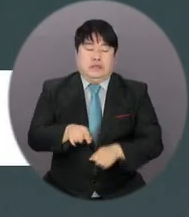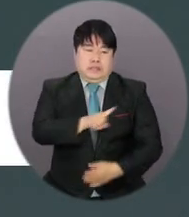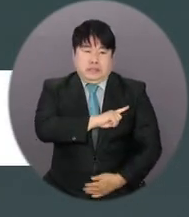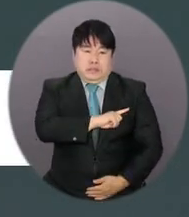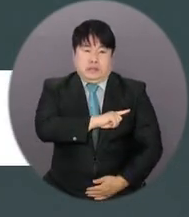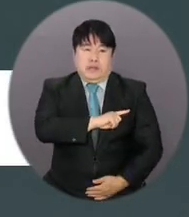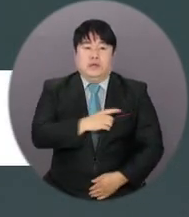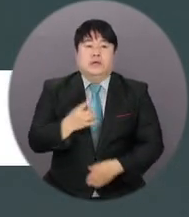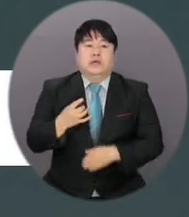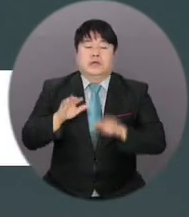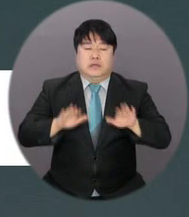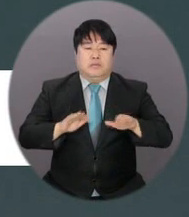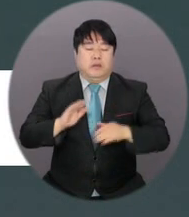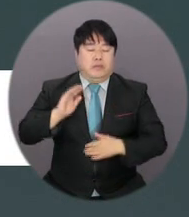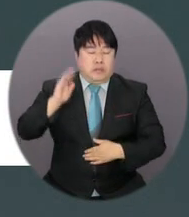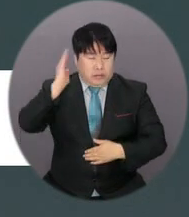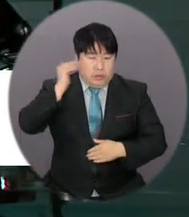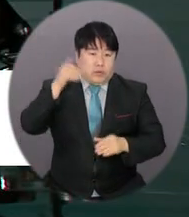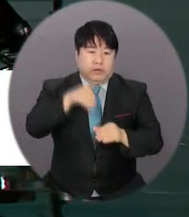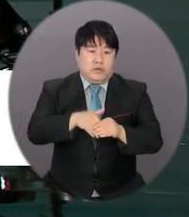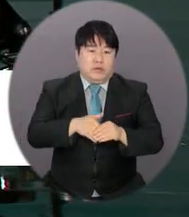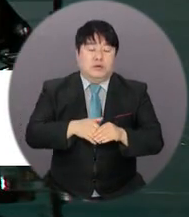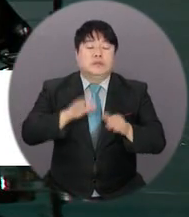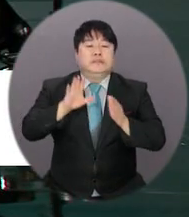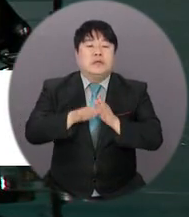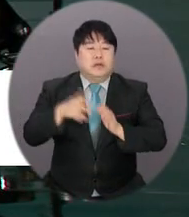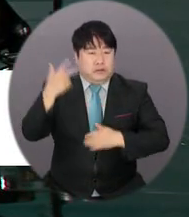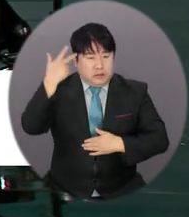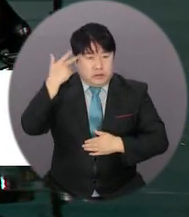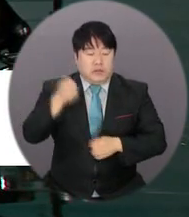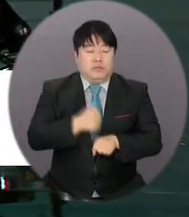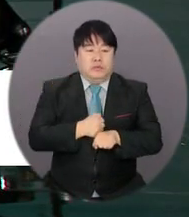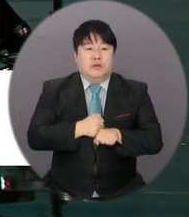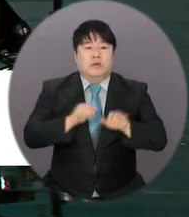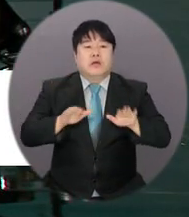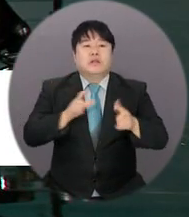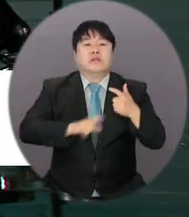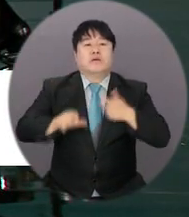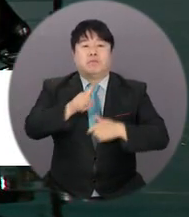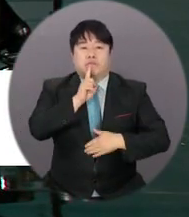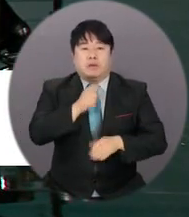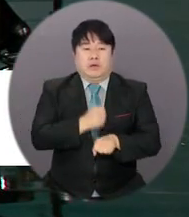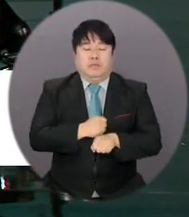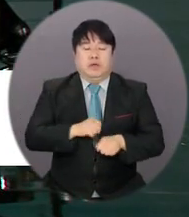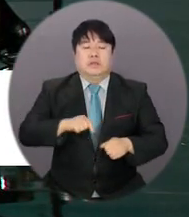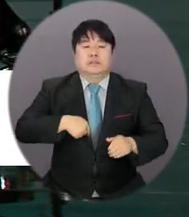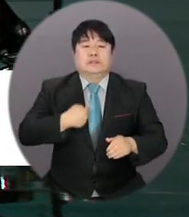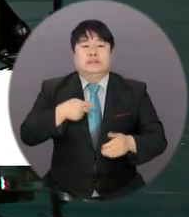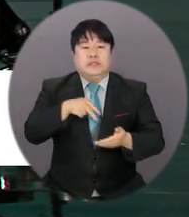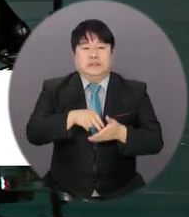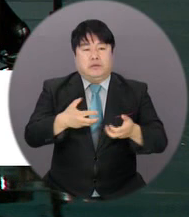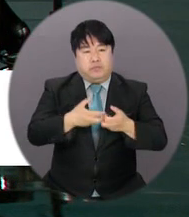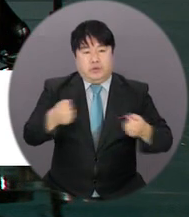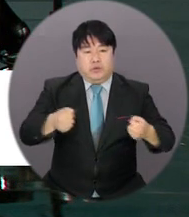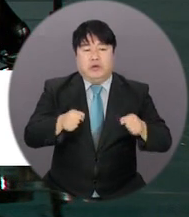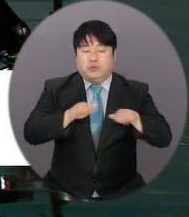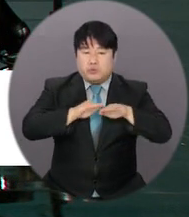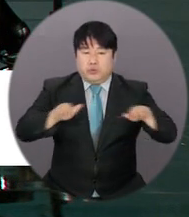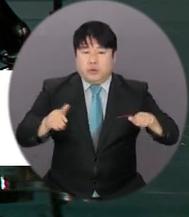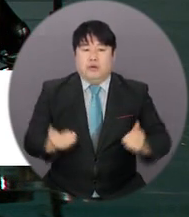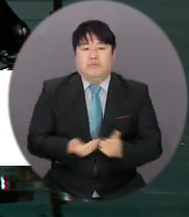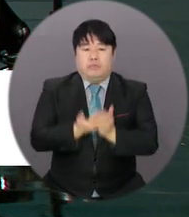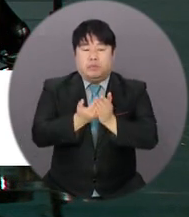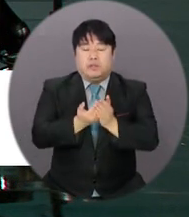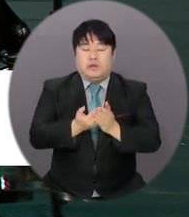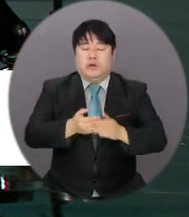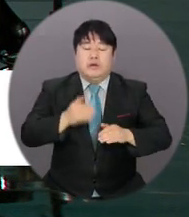의문 데서는 시대정신 이라고 생각합니다 좀더 더 붙이면 자치 붕 큰 그 냉 발전 양극화